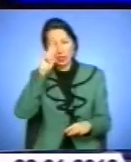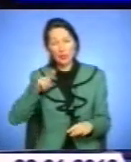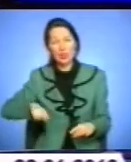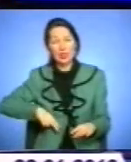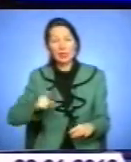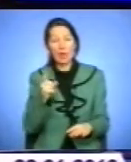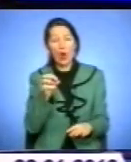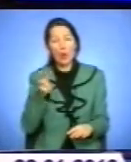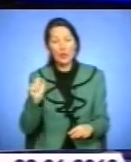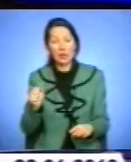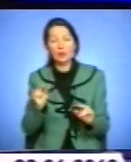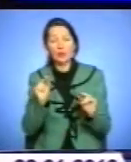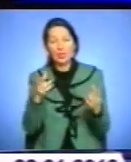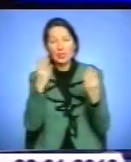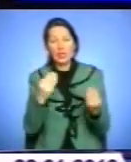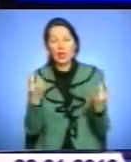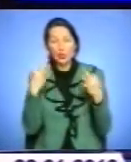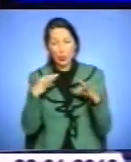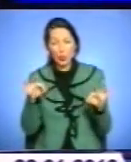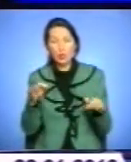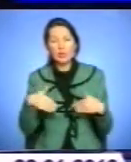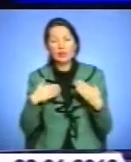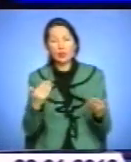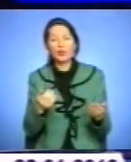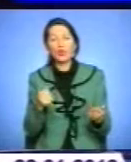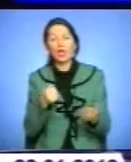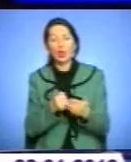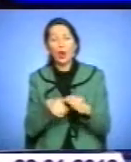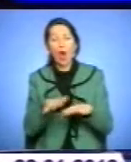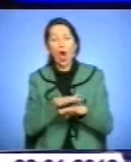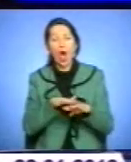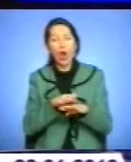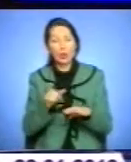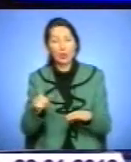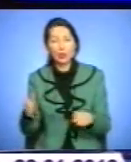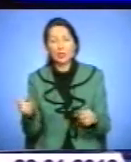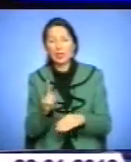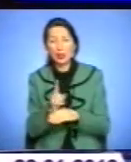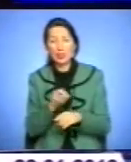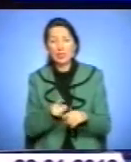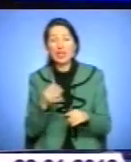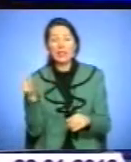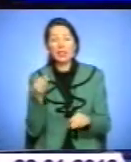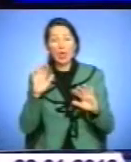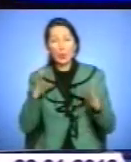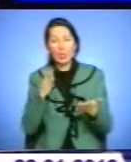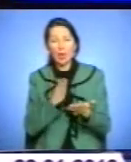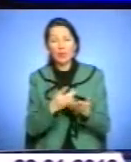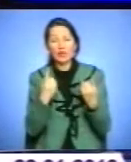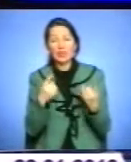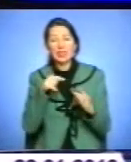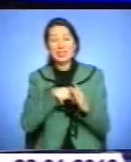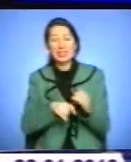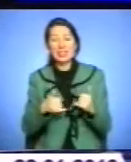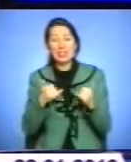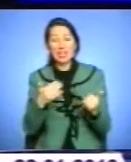Дня Соборності та Свободи України звернувся до громадськості Тернопільщини. Ця історична подія мала важливе значення для нашої країни,